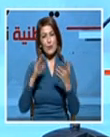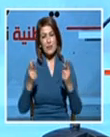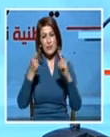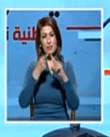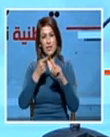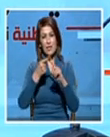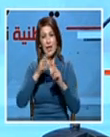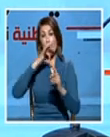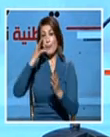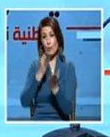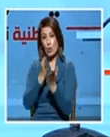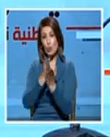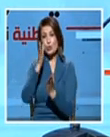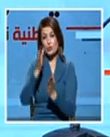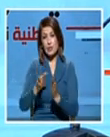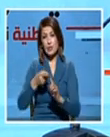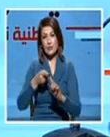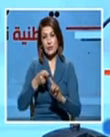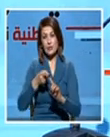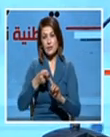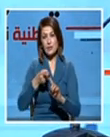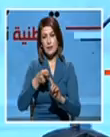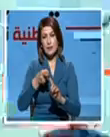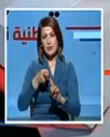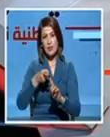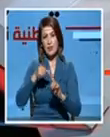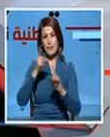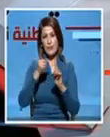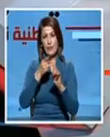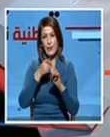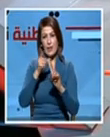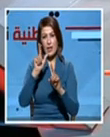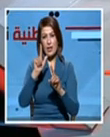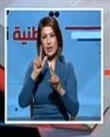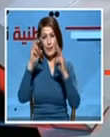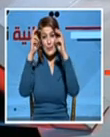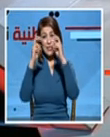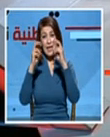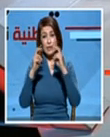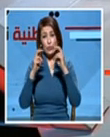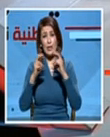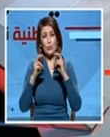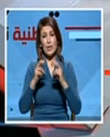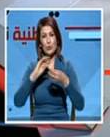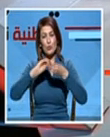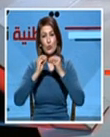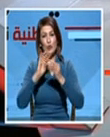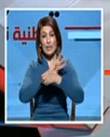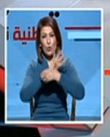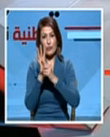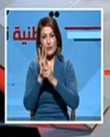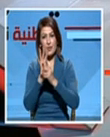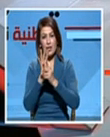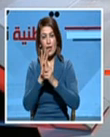نكونوا متاكدين اللي احنا عاملين كل ما في وسعنا باش نحدوا من مشكله الكوفيد باش ما تصير